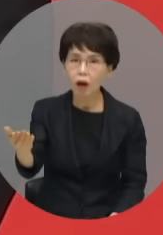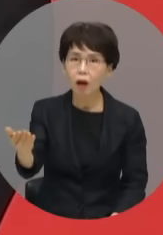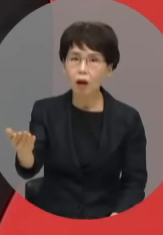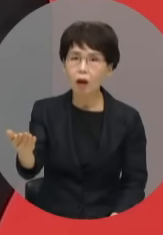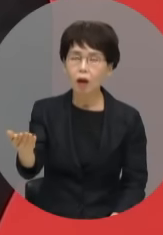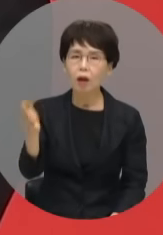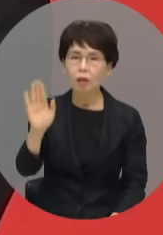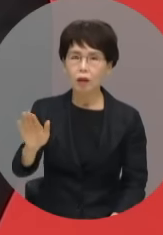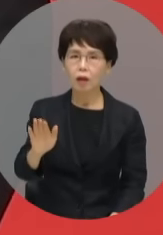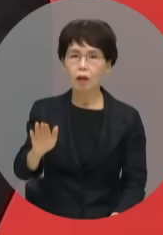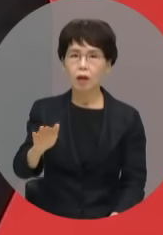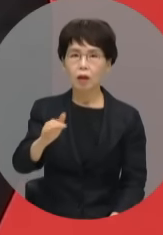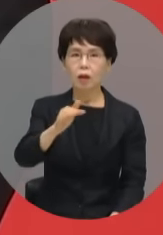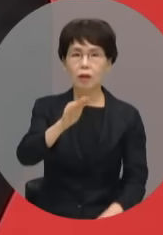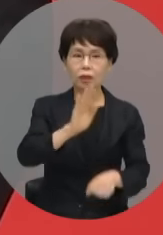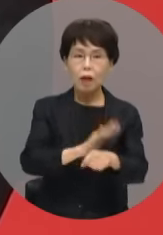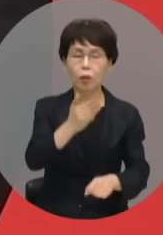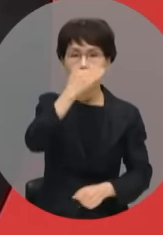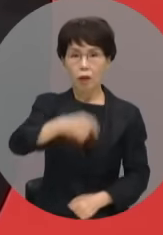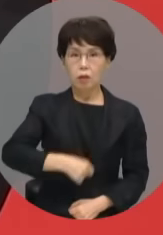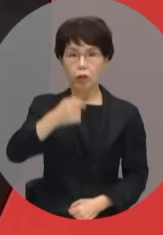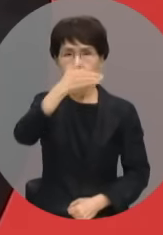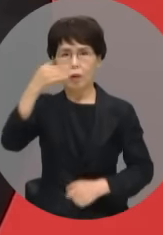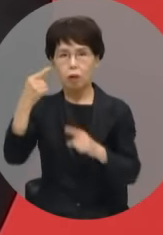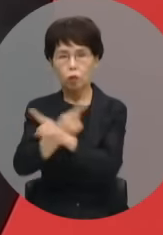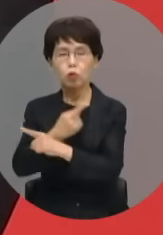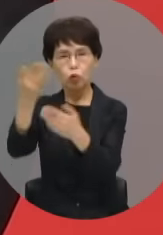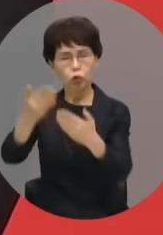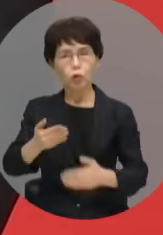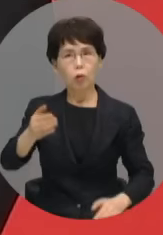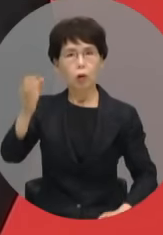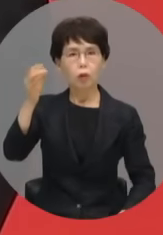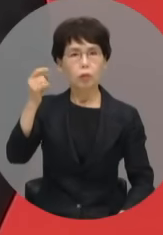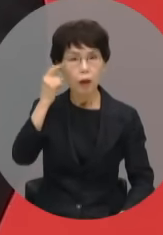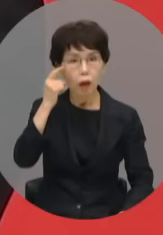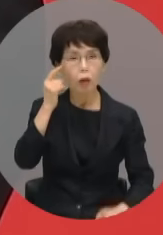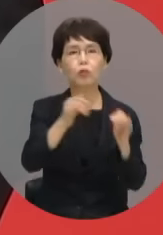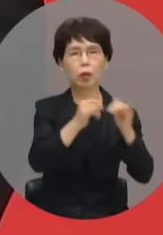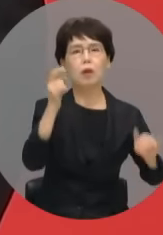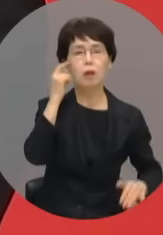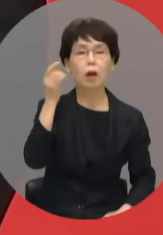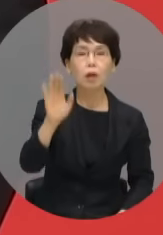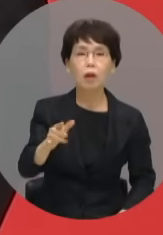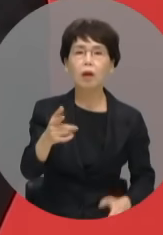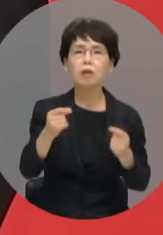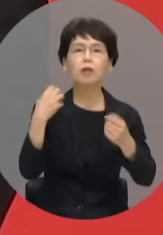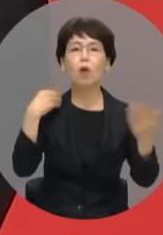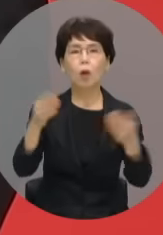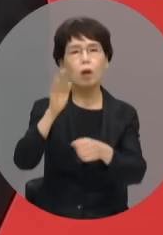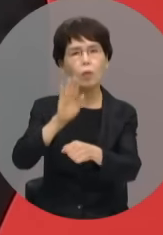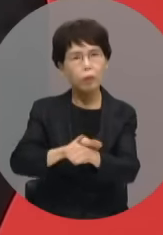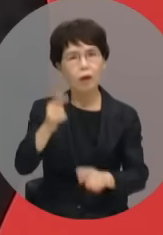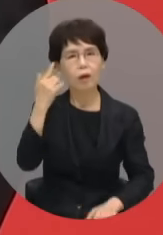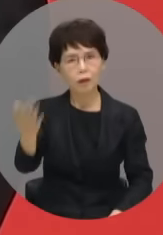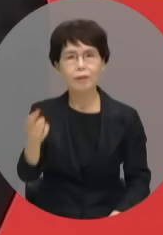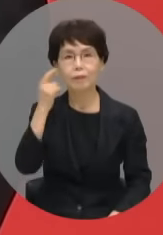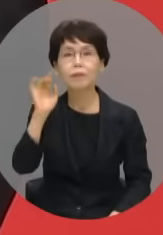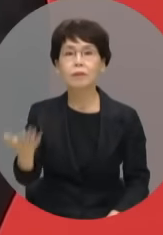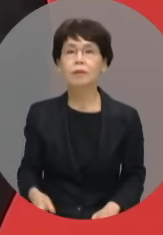정의는 바로잡아줄 거라고 생각한 것이 국민들이었습니다. 그런 부분에 실질적인 역할을 못하신 것 아닌가 이런 생각을